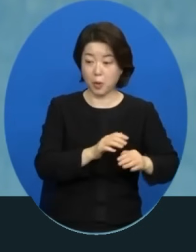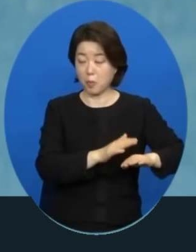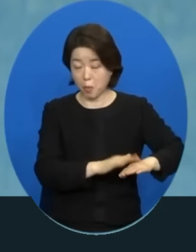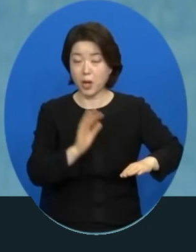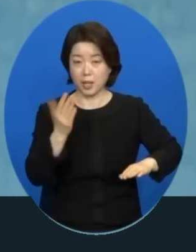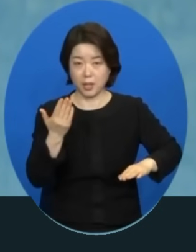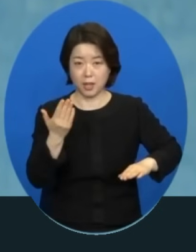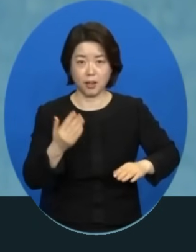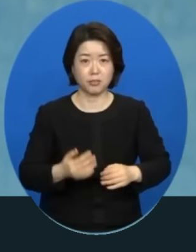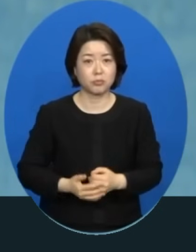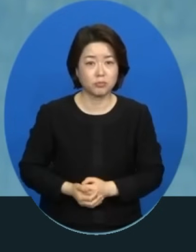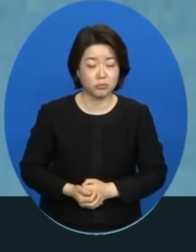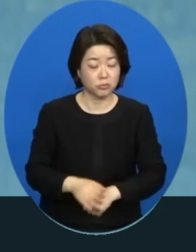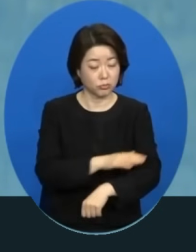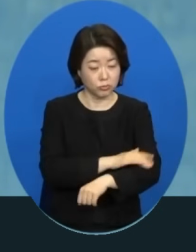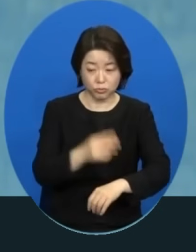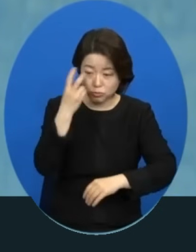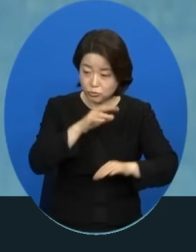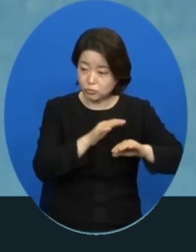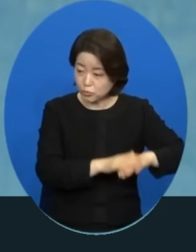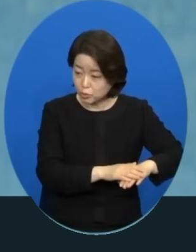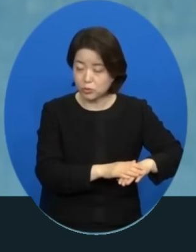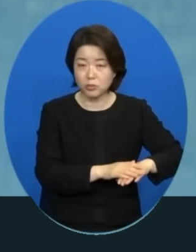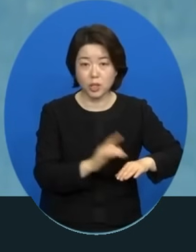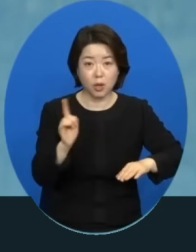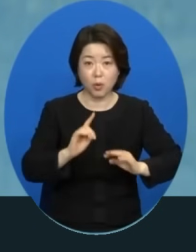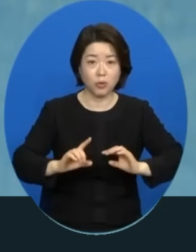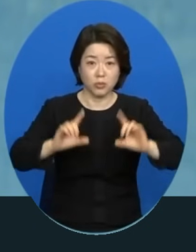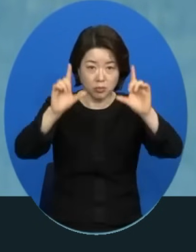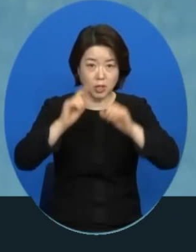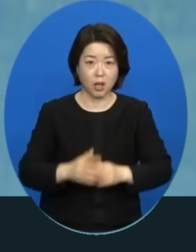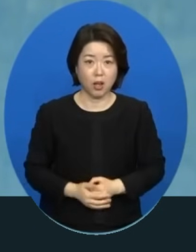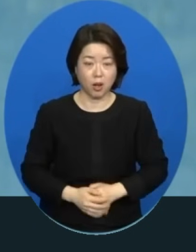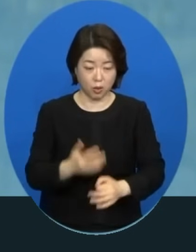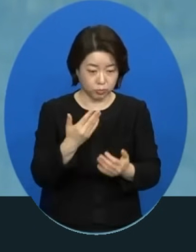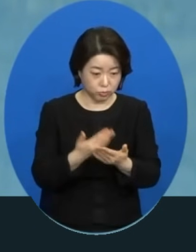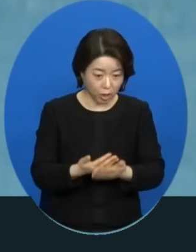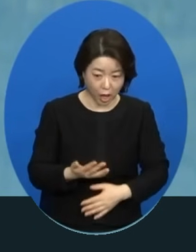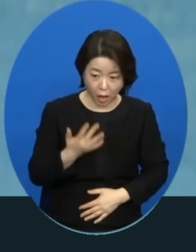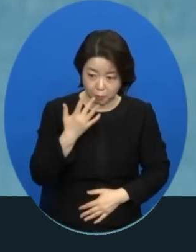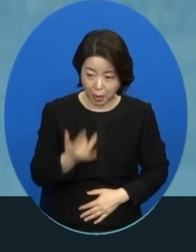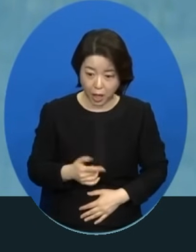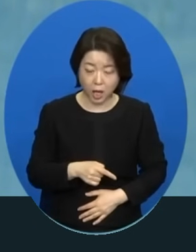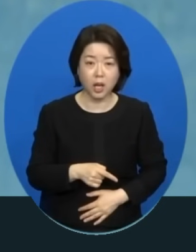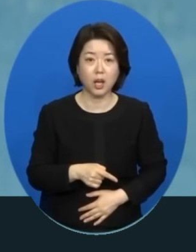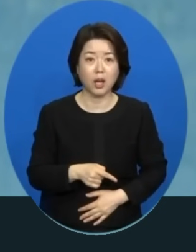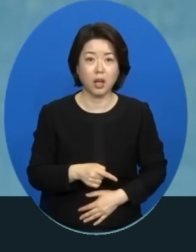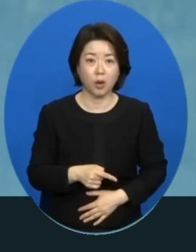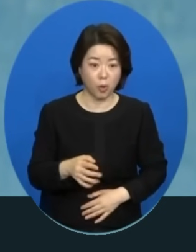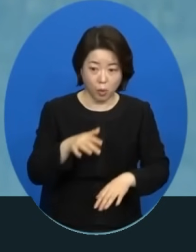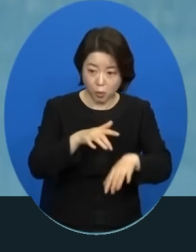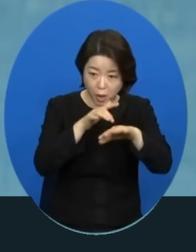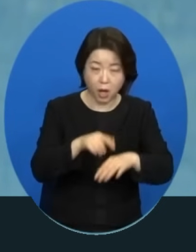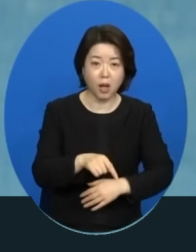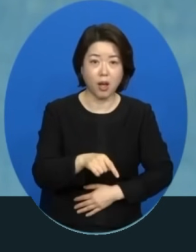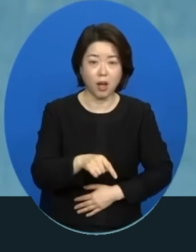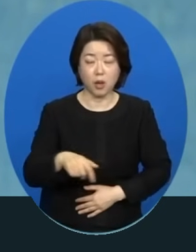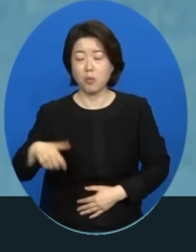되어 있어요. 그래서 잘 보관을 했는데 어느 날 문서가 하나 없어진 거예요. 그걸